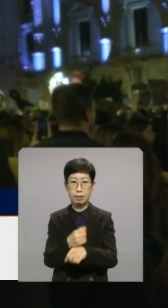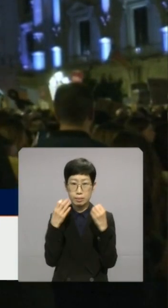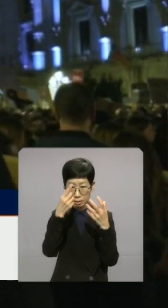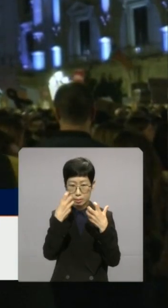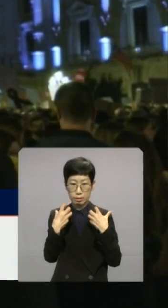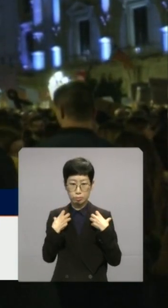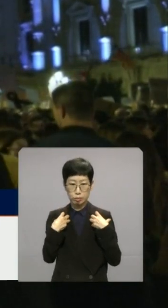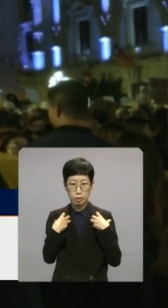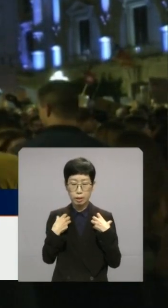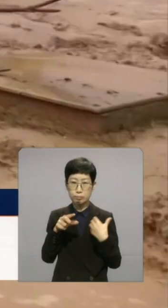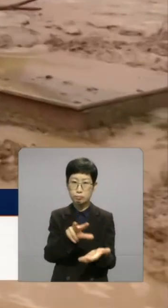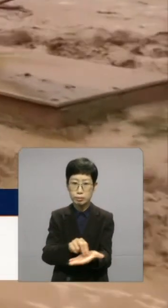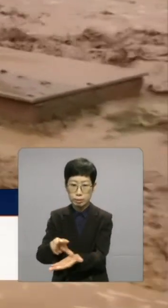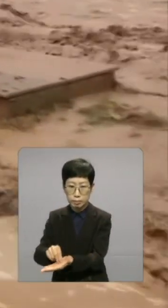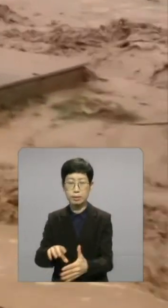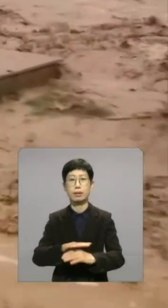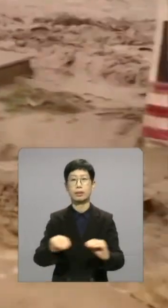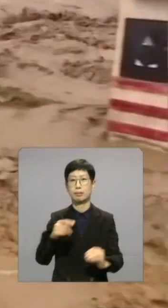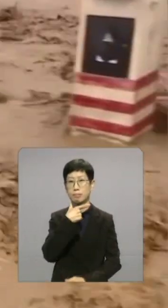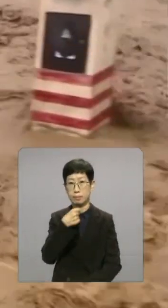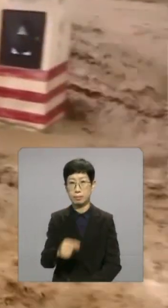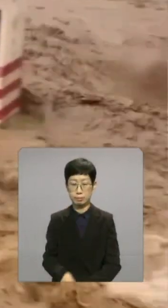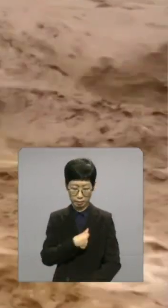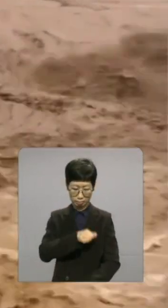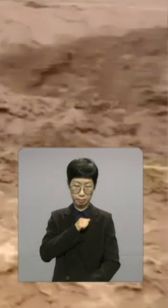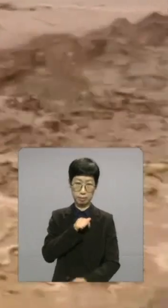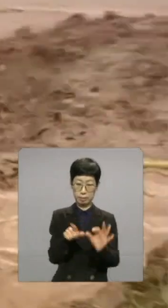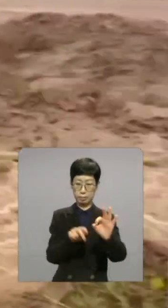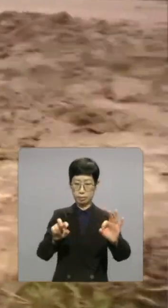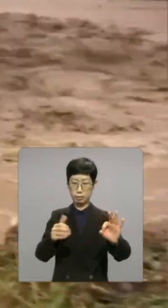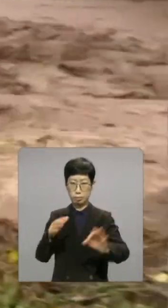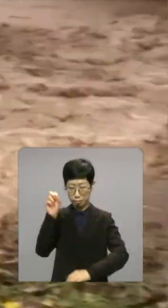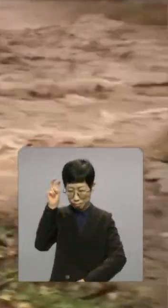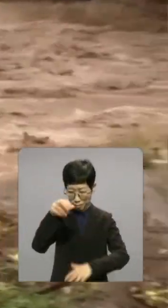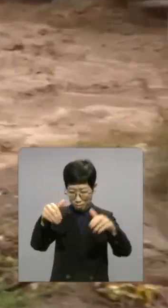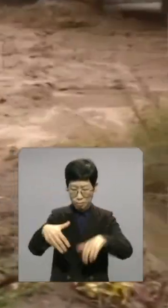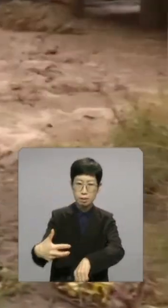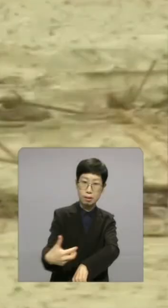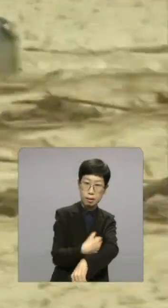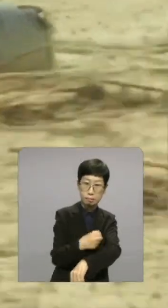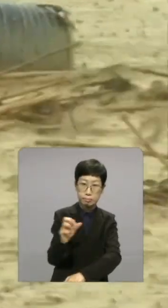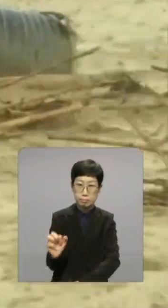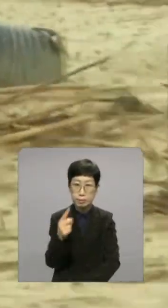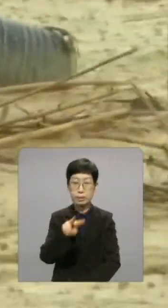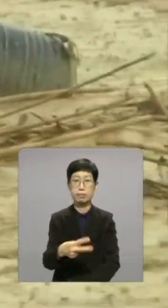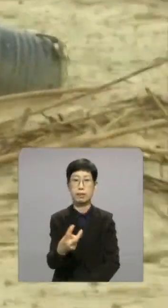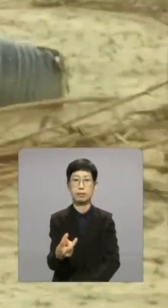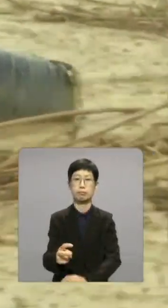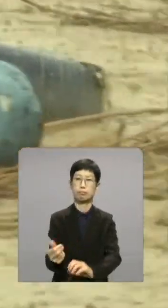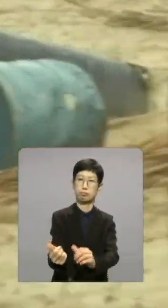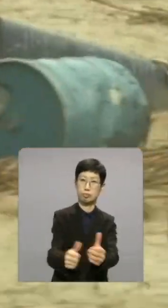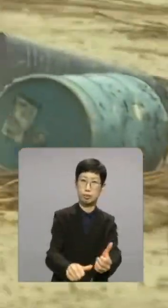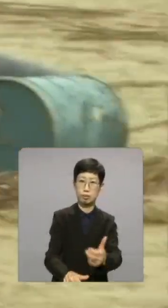to clean up the mess that they left. 스페인은 지난달 29일 기습 폭우가 내리면서 220여 명이